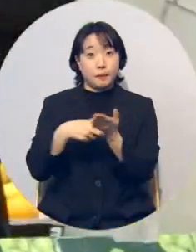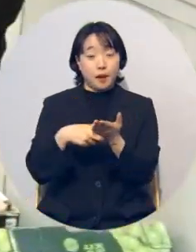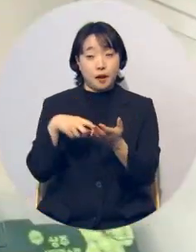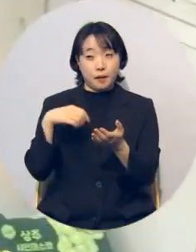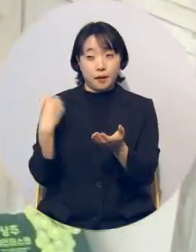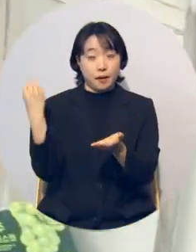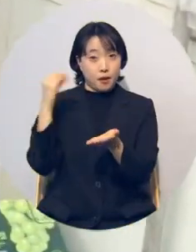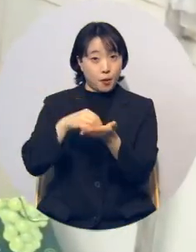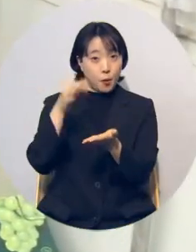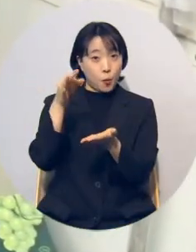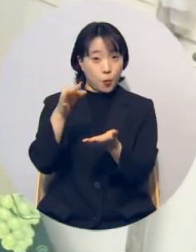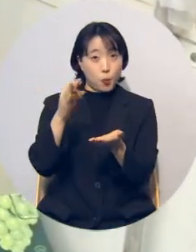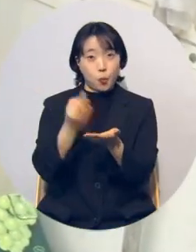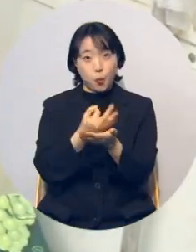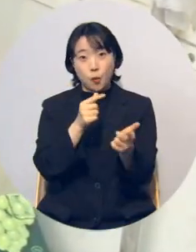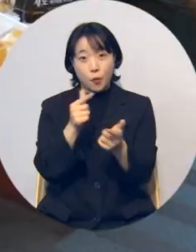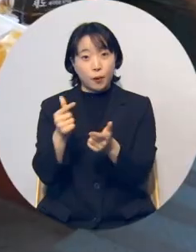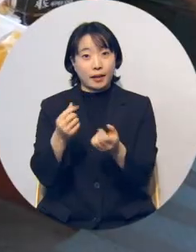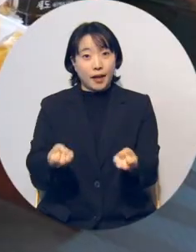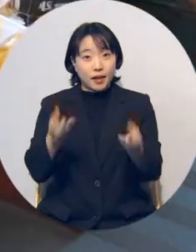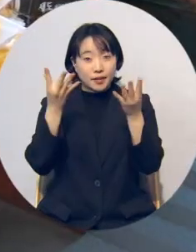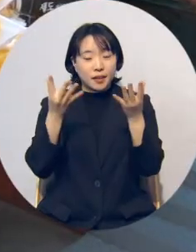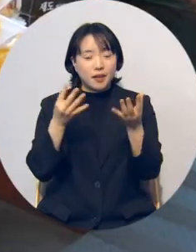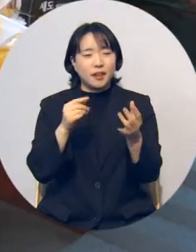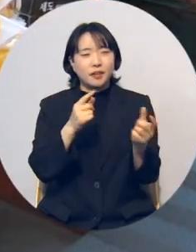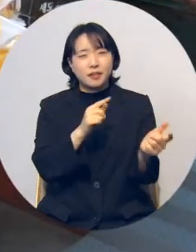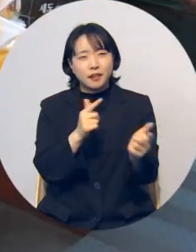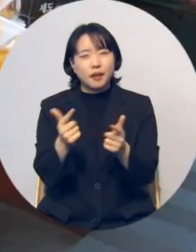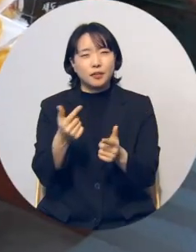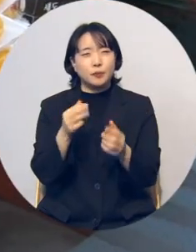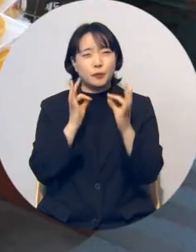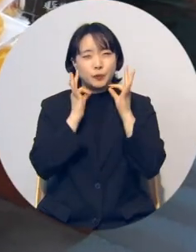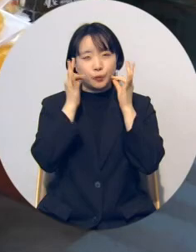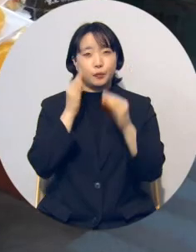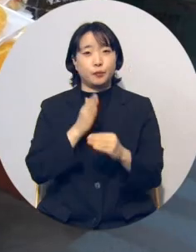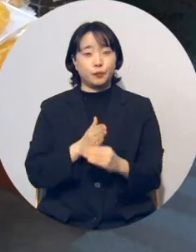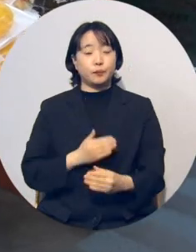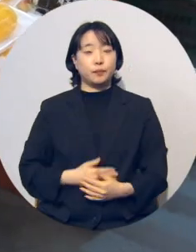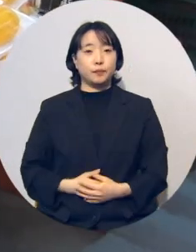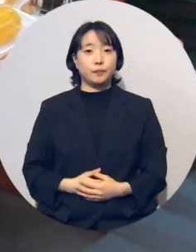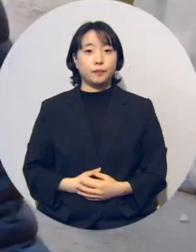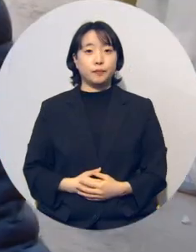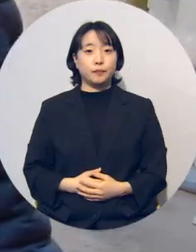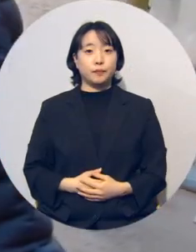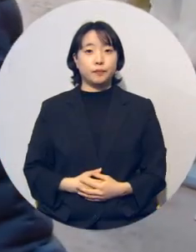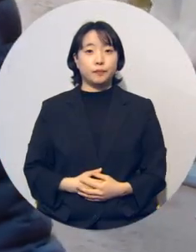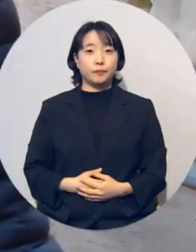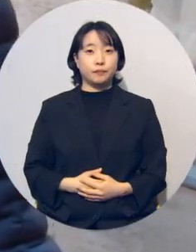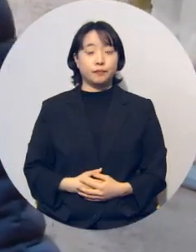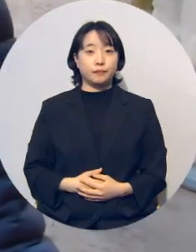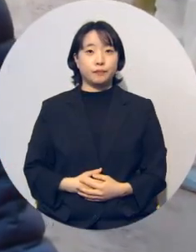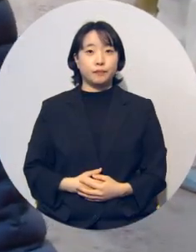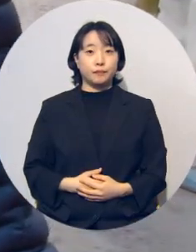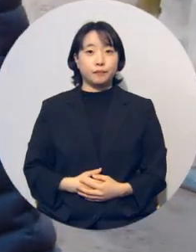실시하는 등 물가 부담을 줄이기 위한 노력을 이어가겠다고 밝혔습니다. KTV 김유리입니다.